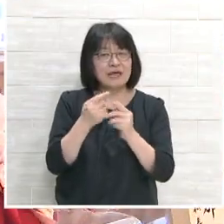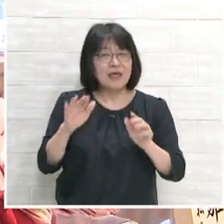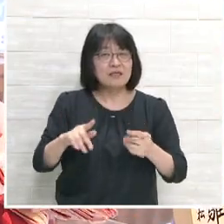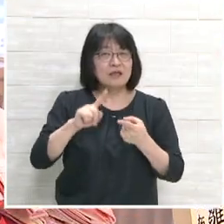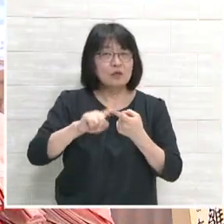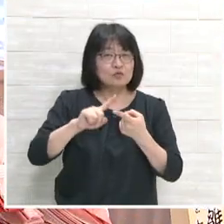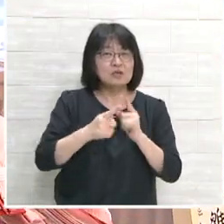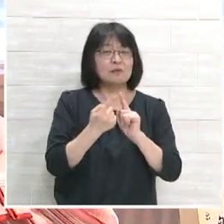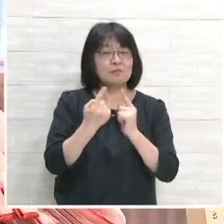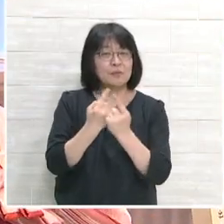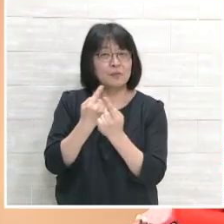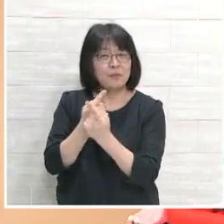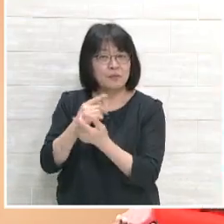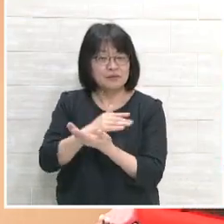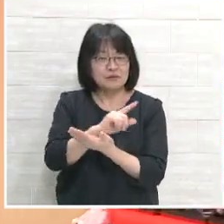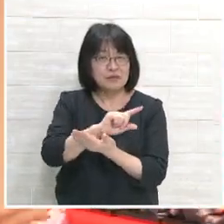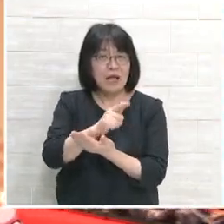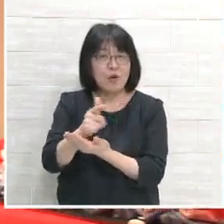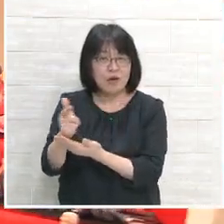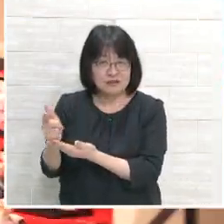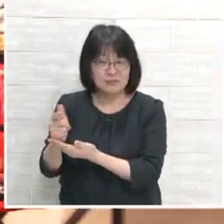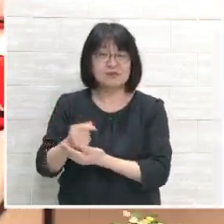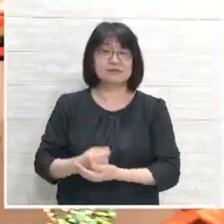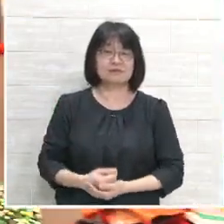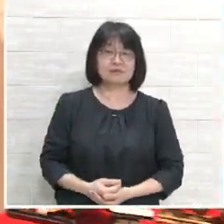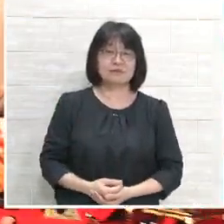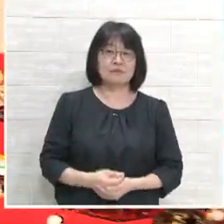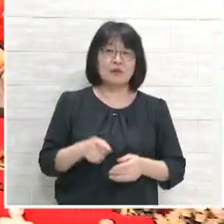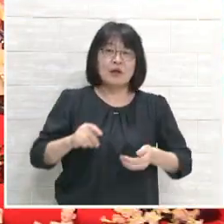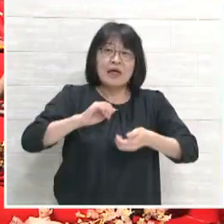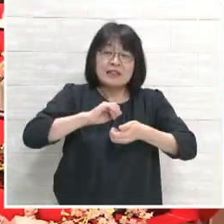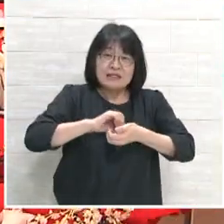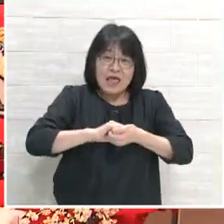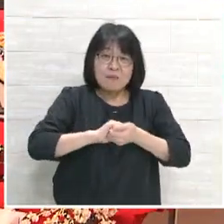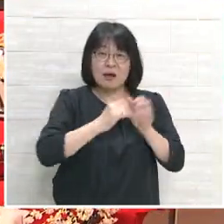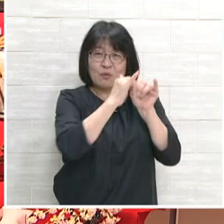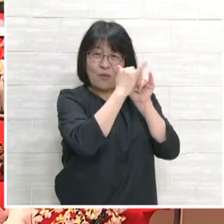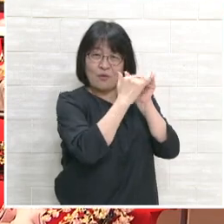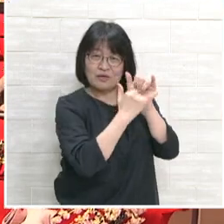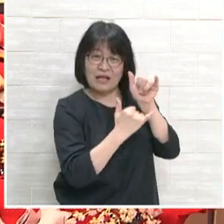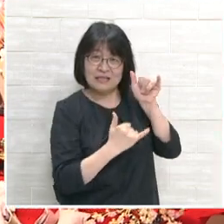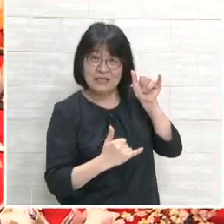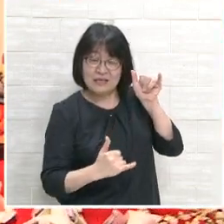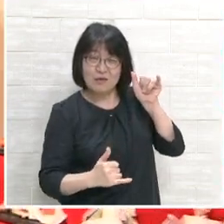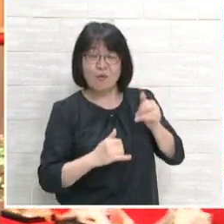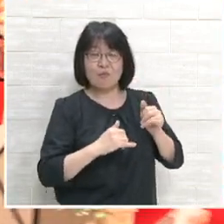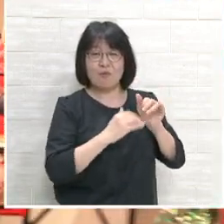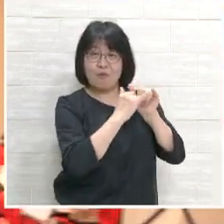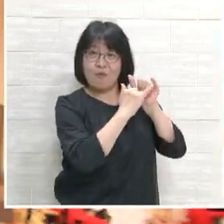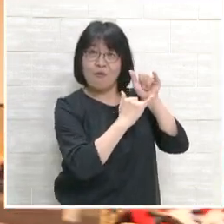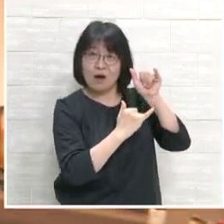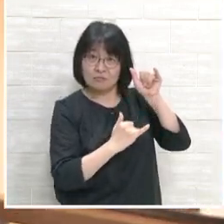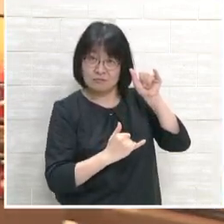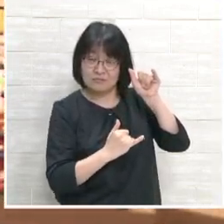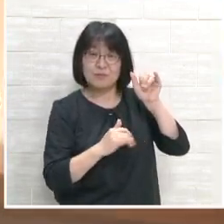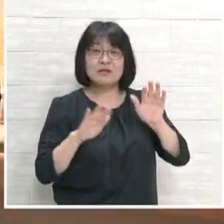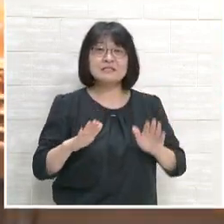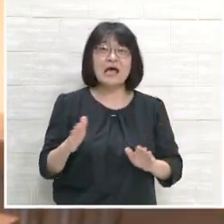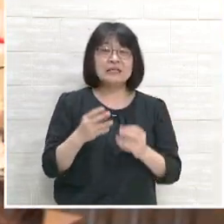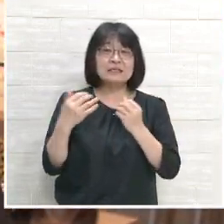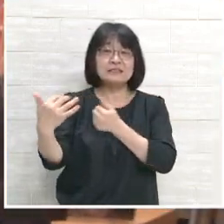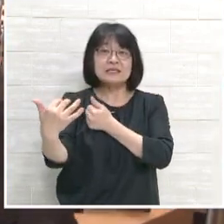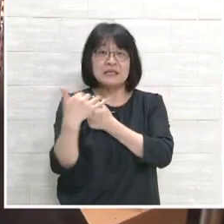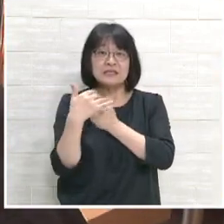。 こちらには定番のサイズの大きいひな人形が並んでいるんですが、最近人気な